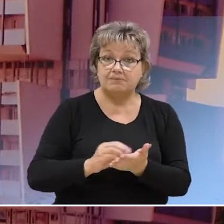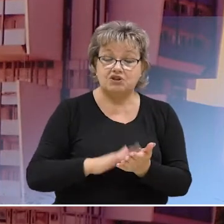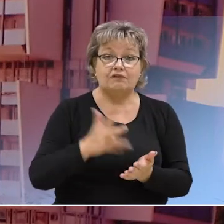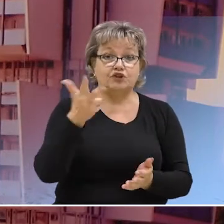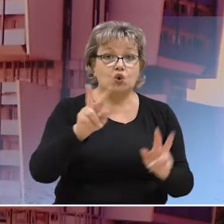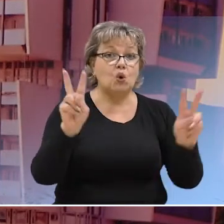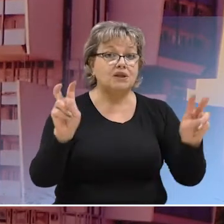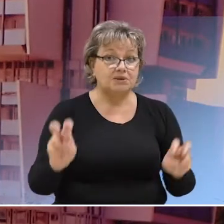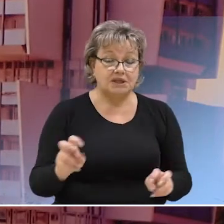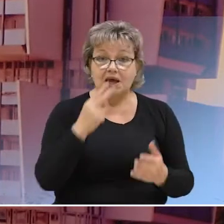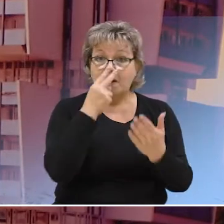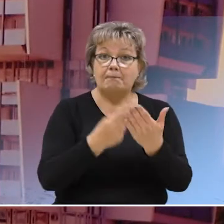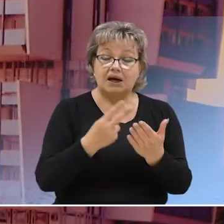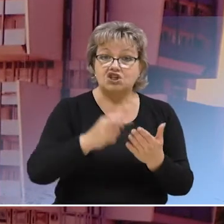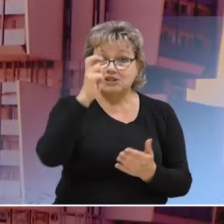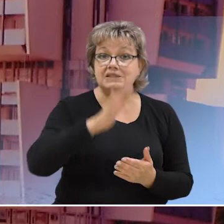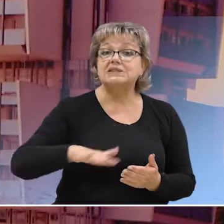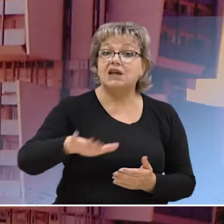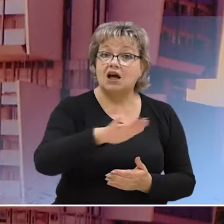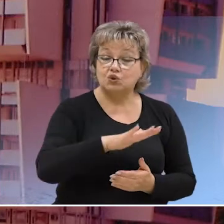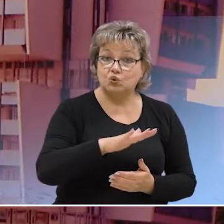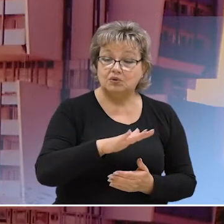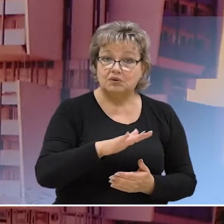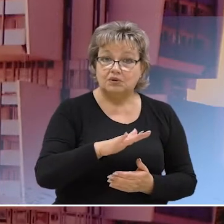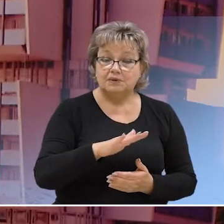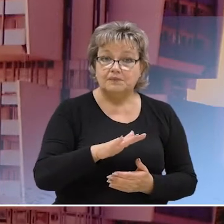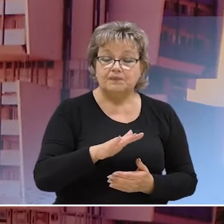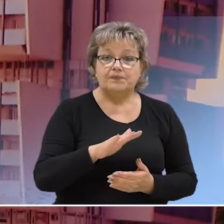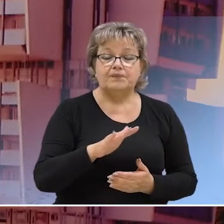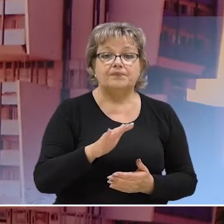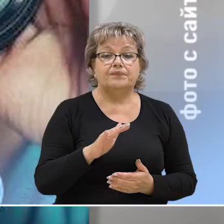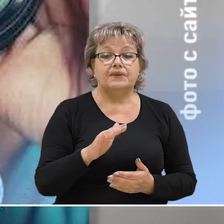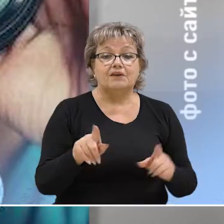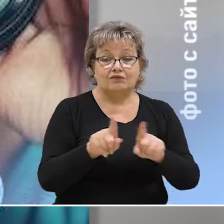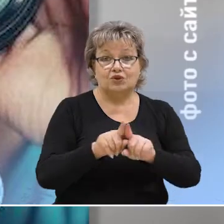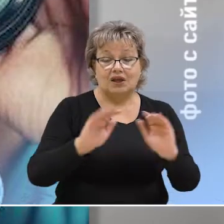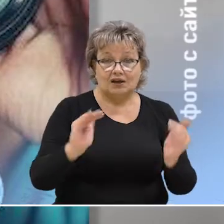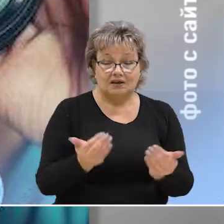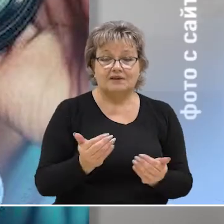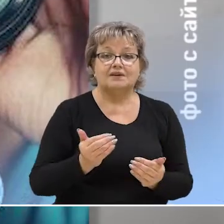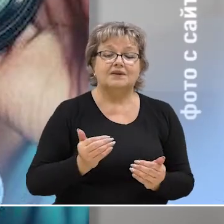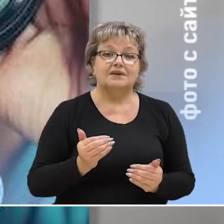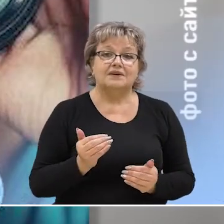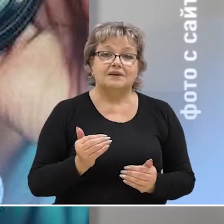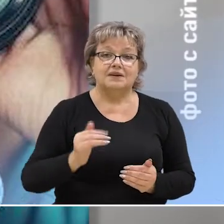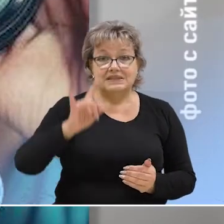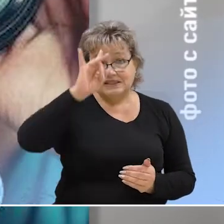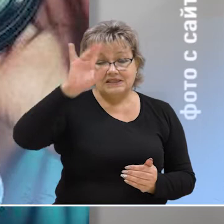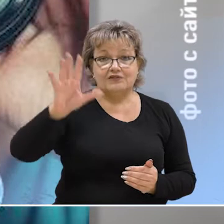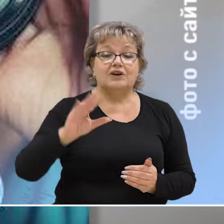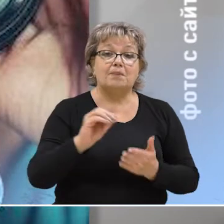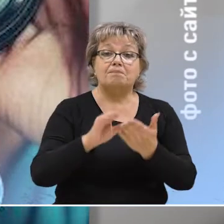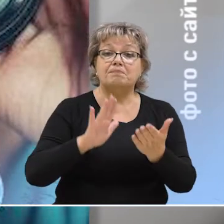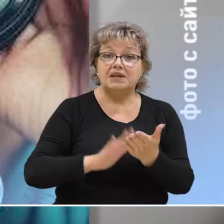Фотоконкурс проходит в трех номинациях. Покажи страну, страну Випину, Вот, ну, так вот сокращенно. Кенчику. Да, Пипин – это же